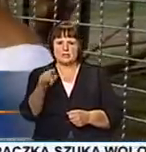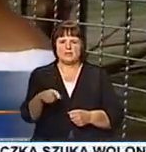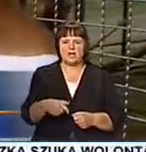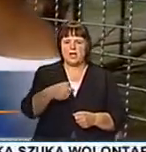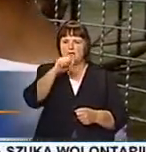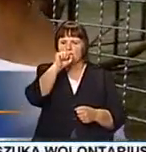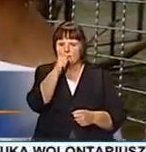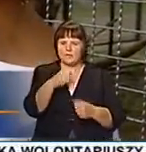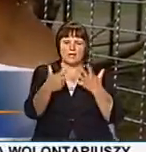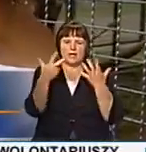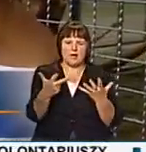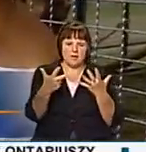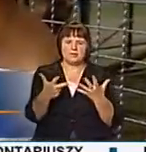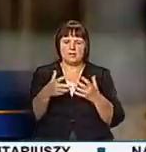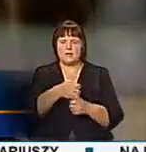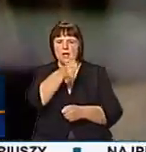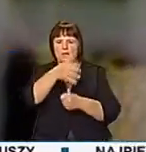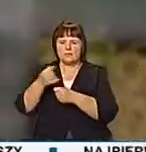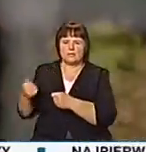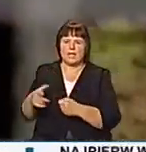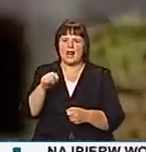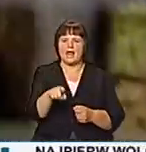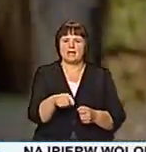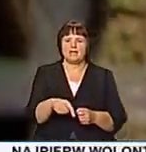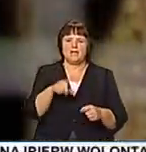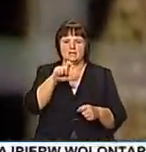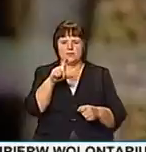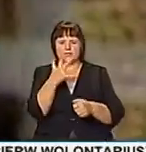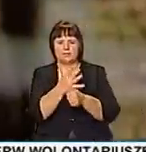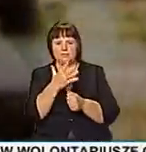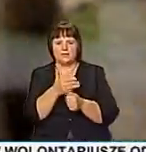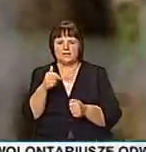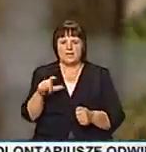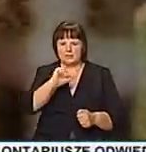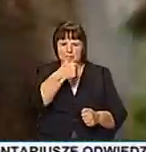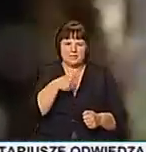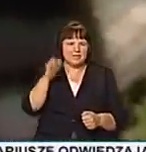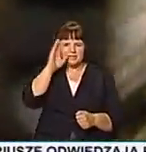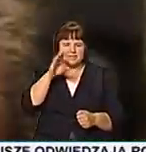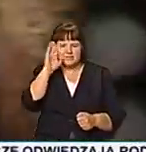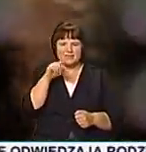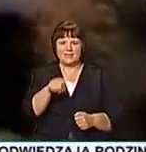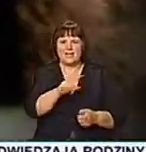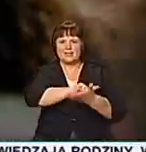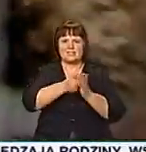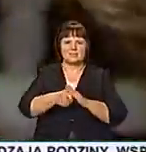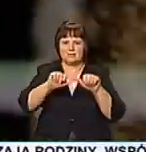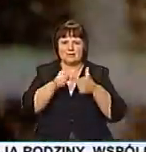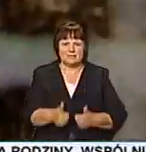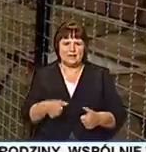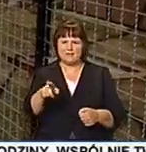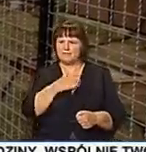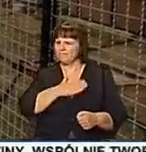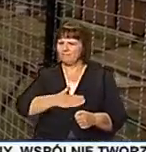do 8 butelek, takich 250-gramowych. To pierwszy niedźwiadek brunatny w zoo w Borysewie i jak mówią jego opiekunowie, szybko stał się maskotką